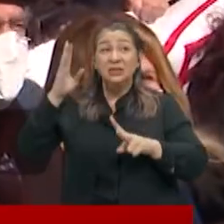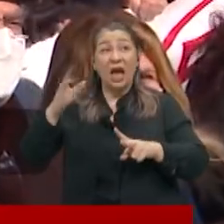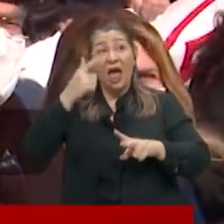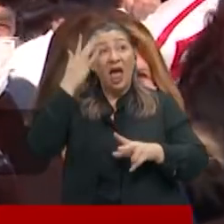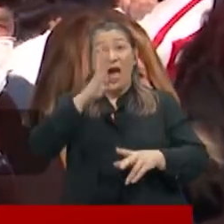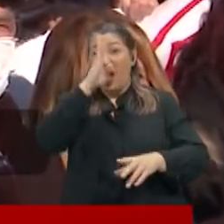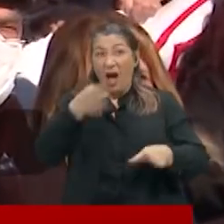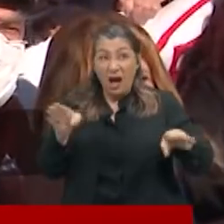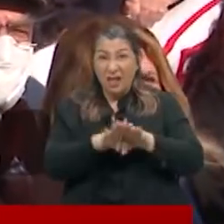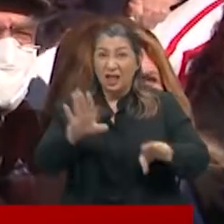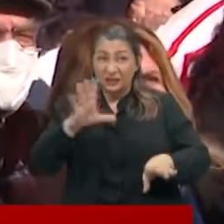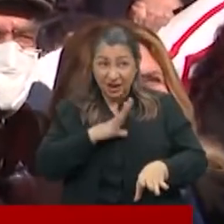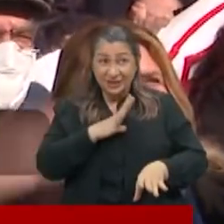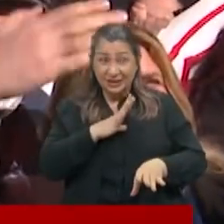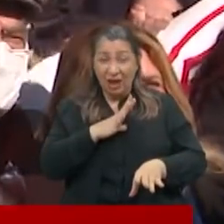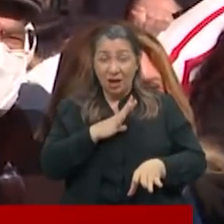Eğer adalet varsa,